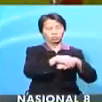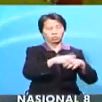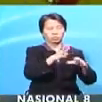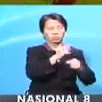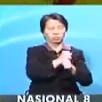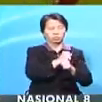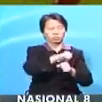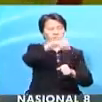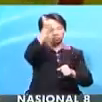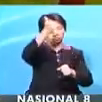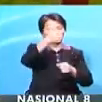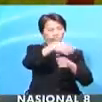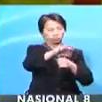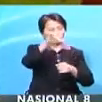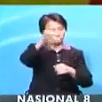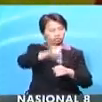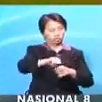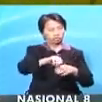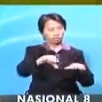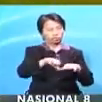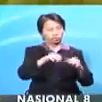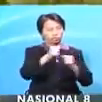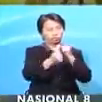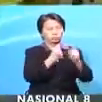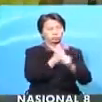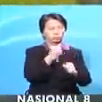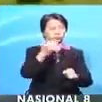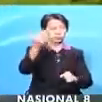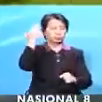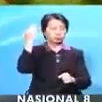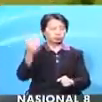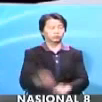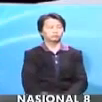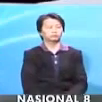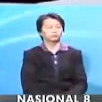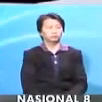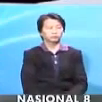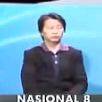selaku juara selepas gagal melakukannya pada tahun lalu